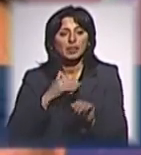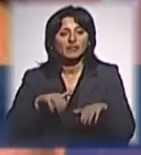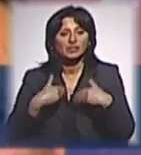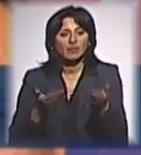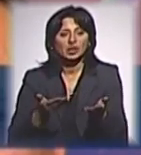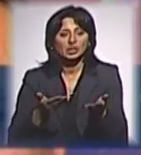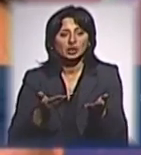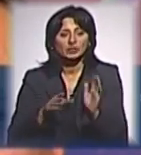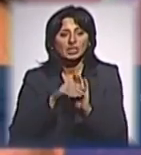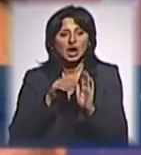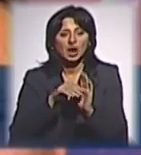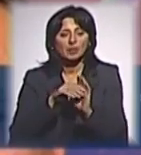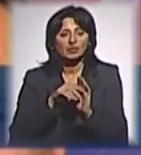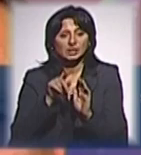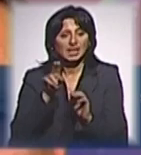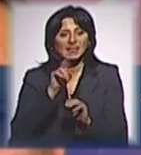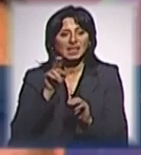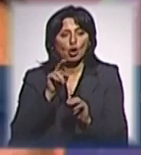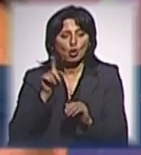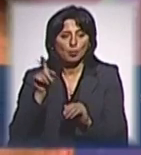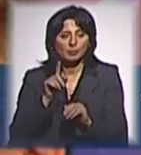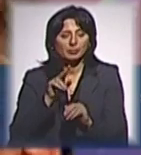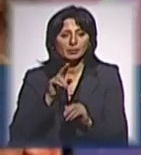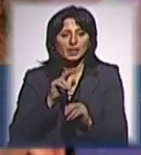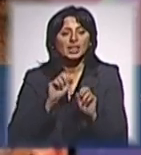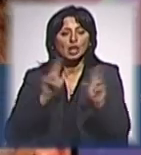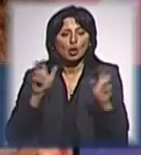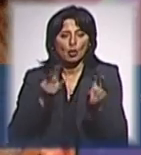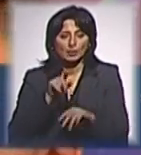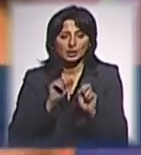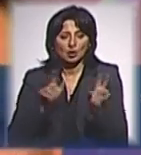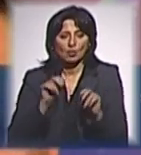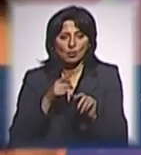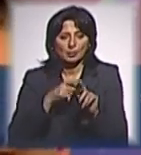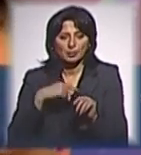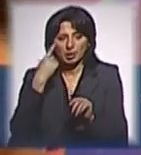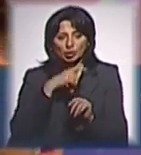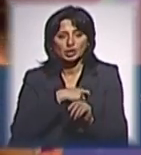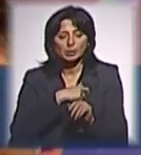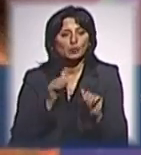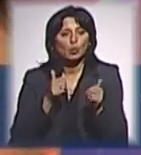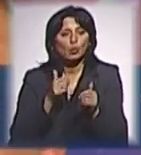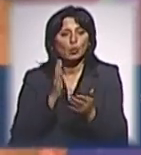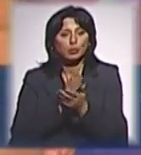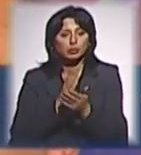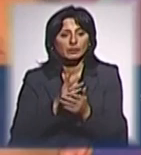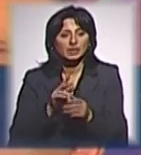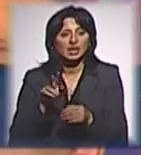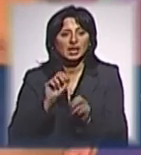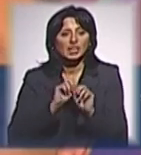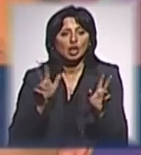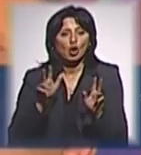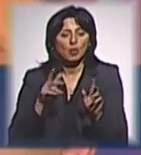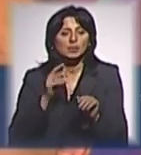შევთავაზებ ამ ურჩეველს თუ როგორ დიღმის მასივში. დიახ, დიღმის მასივში. თუ როგორი უნდა იყოს მაჟორიტარი დეპუტატი, თუ რას ნიშნავს ქვეყნის და